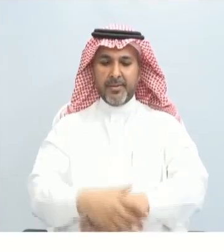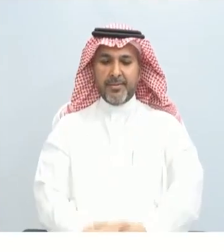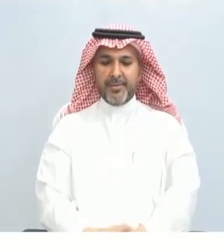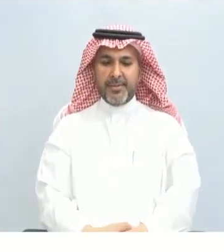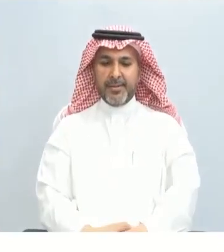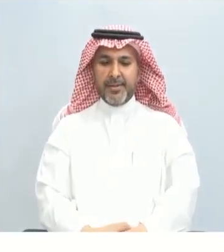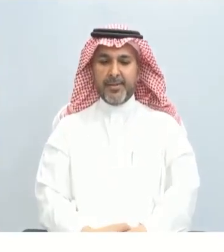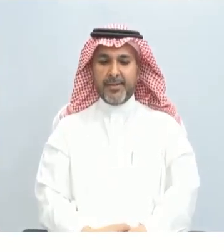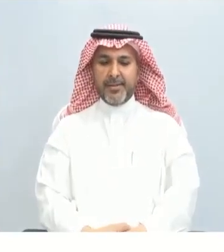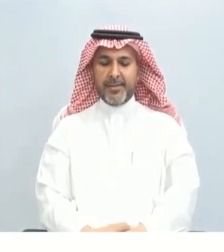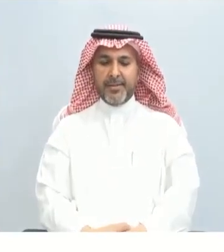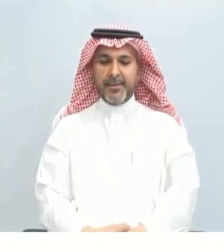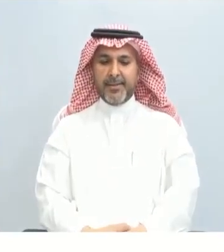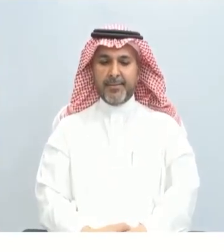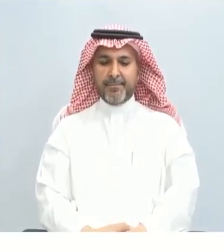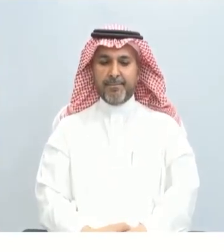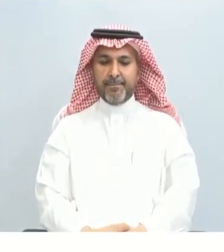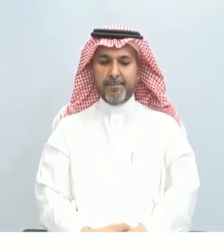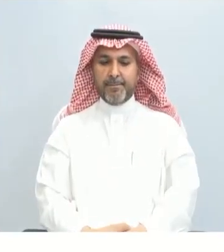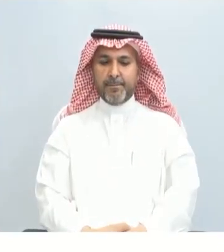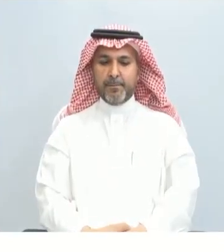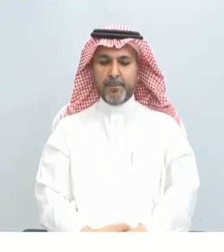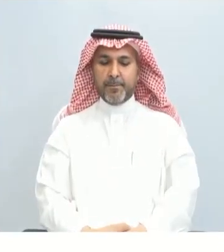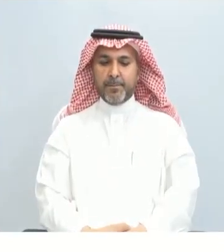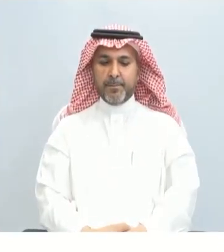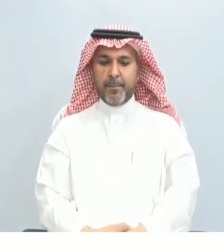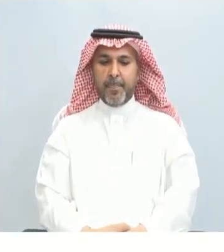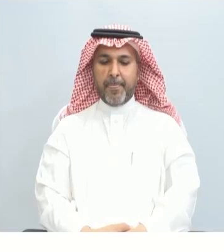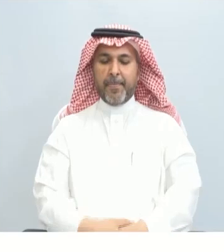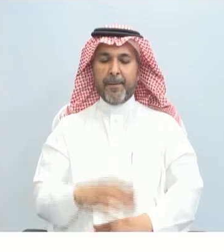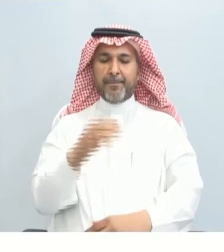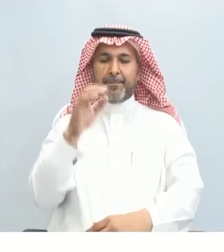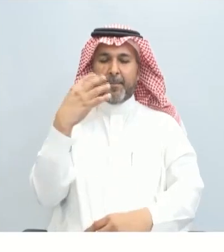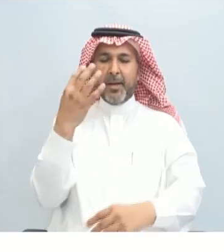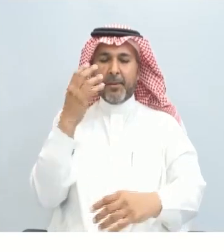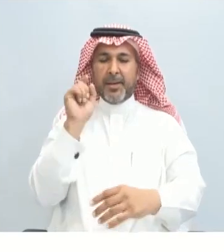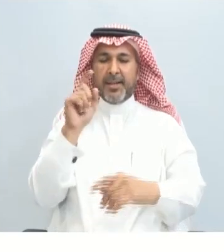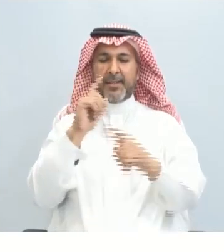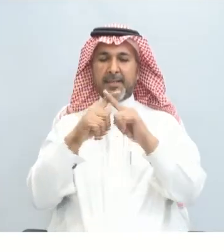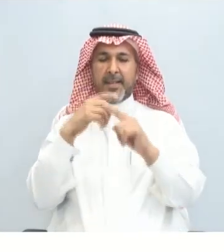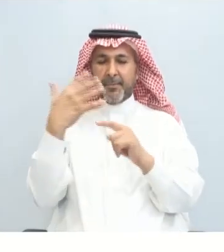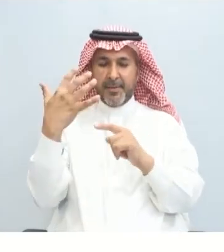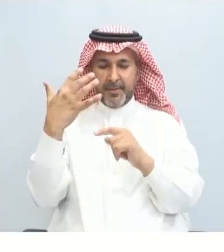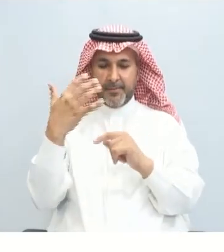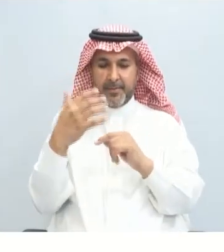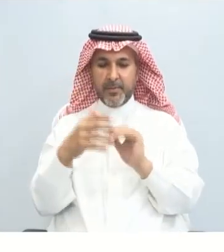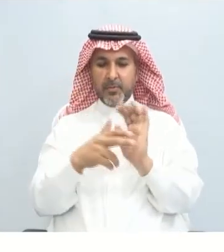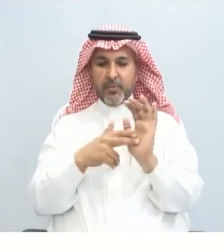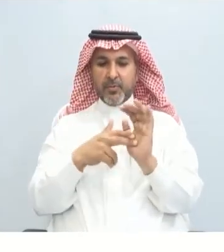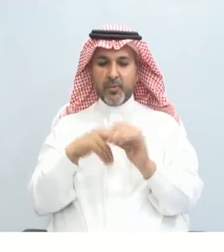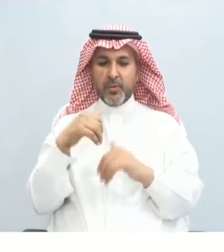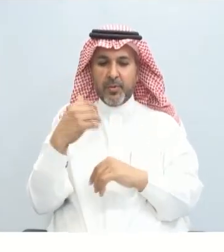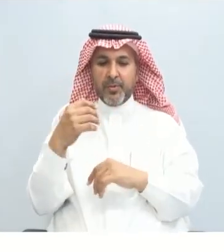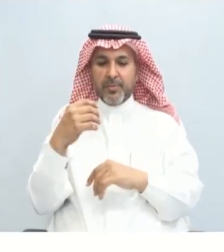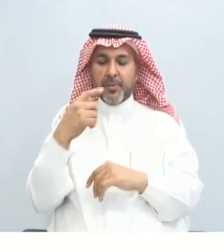اين او نكتبها يلا لوغاريتم اين اب اخذ 4 اكس في 5 تساوي لوغاريتم الاساس 2